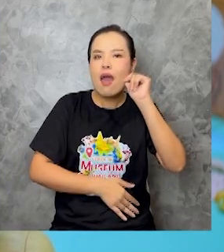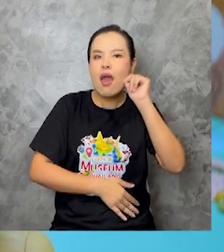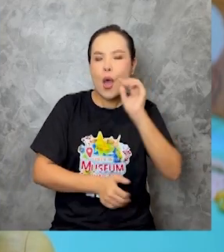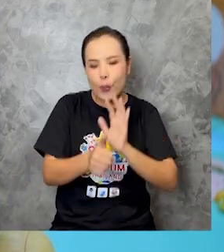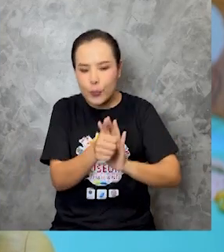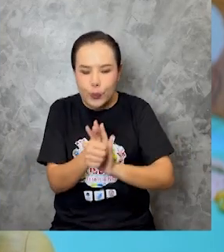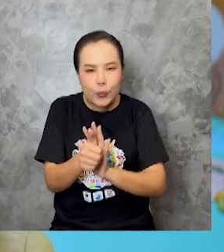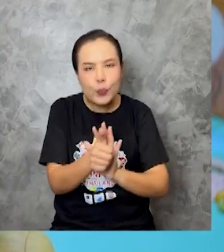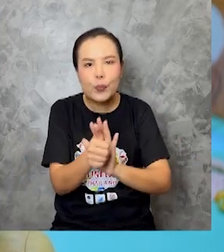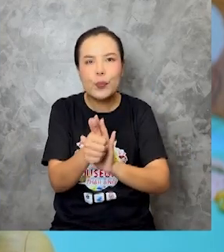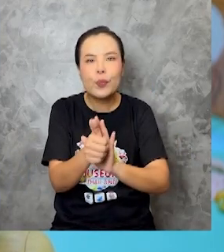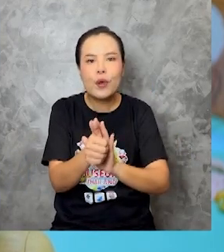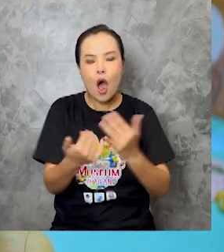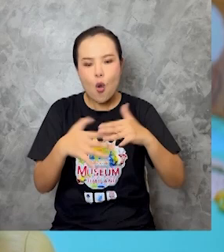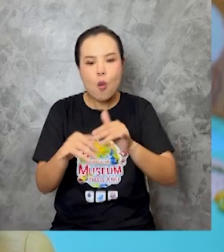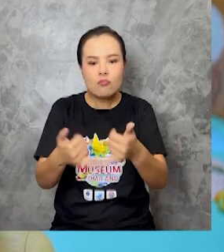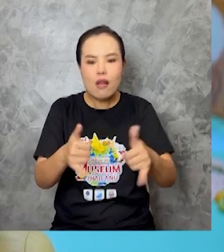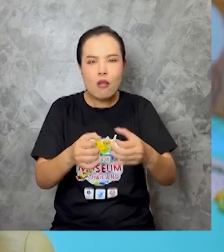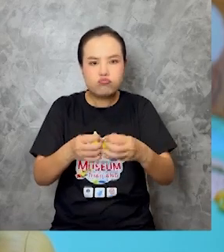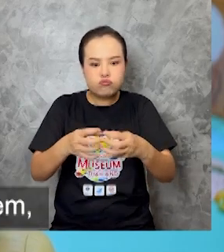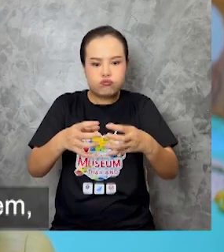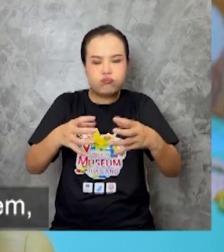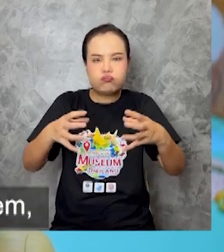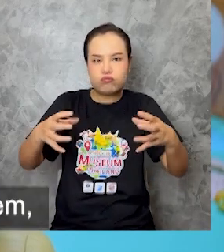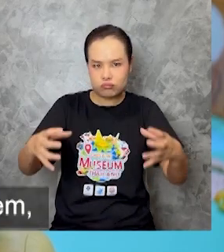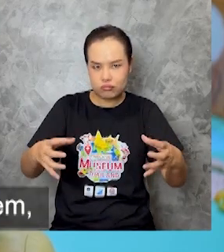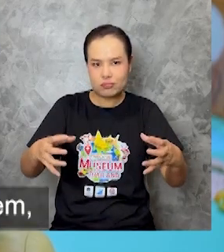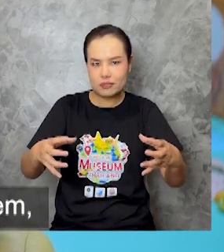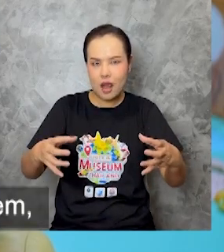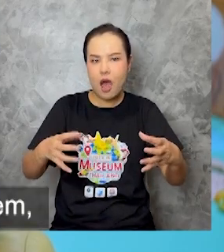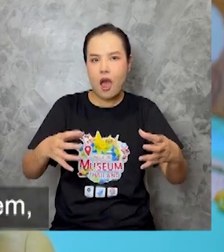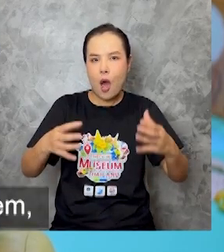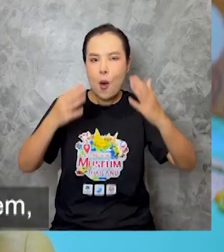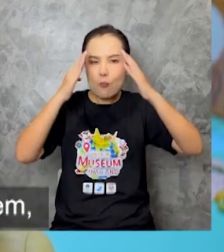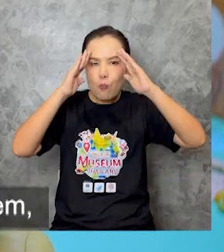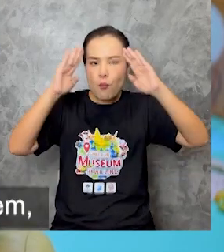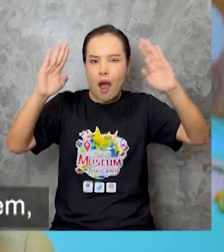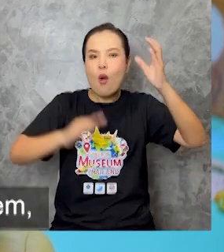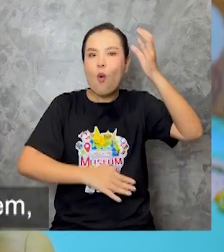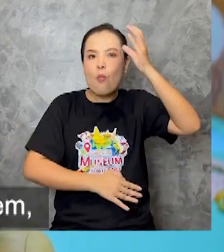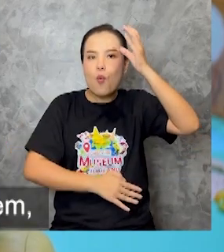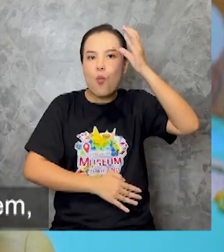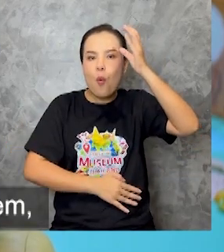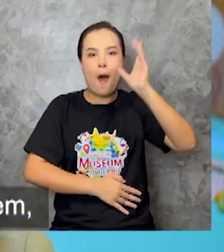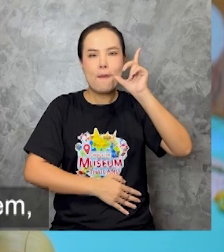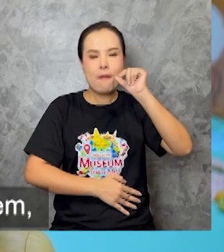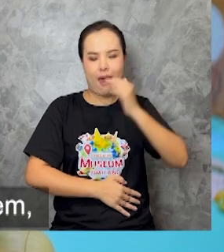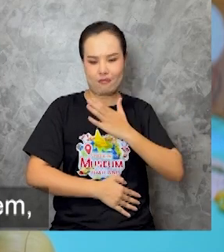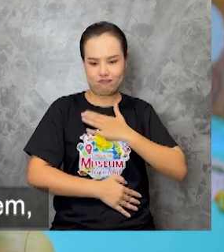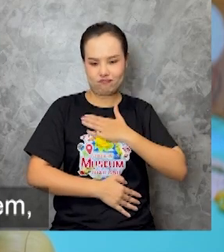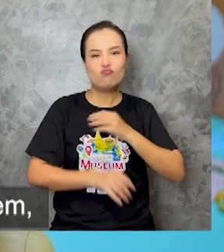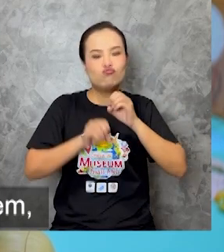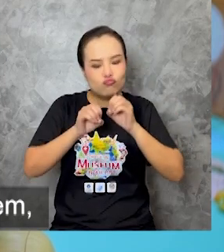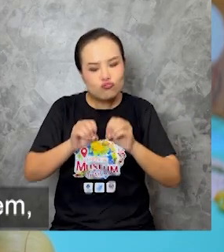ผู้ร่วมเล่นและขยายการเล่นให้กว้างขึ้นนะคะโดยเอาประสบการณ์เอาความรู้ของแม่ที่มีมากกว่าเนี่ยไปสอ